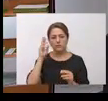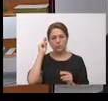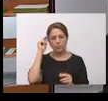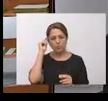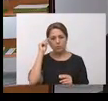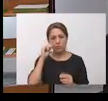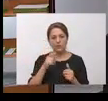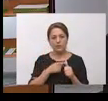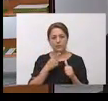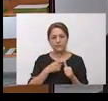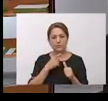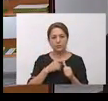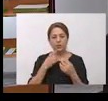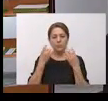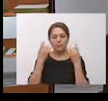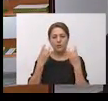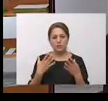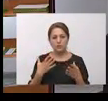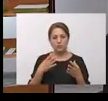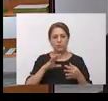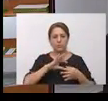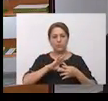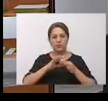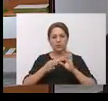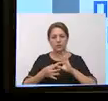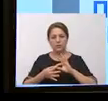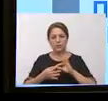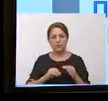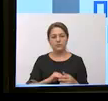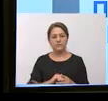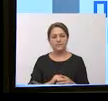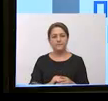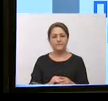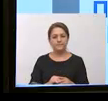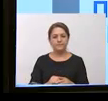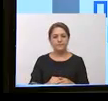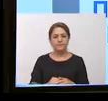урока называется «Простое предложение».